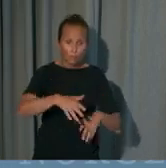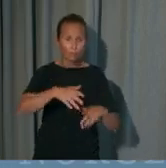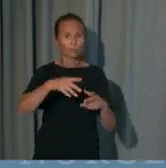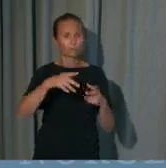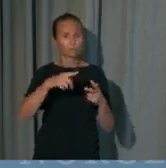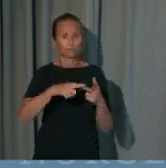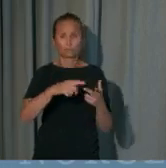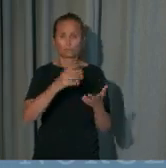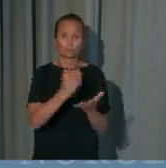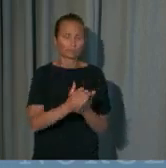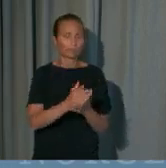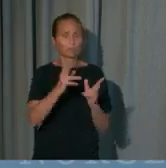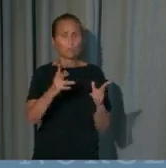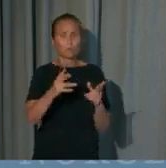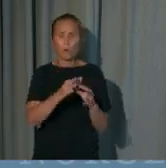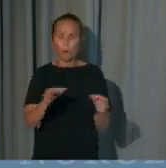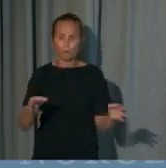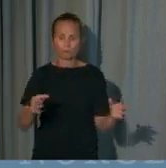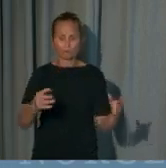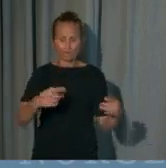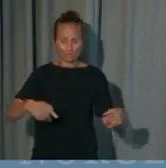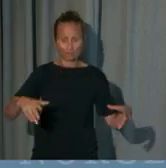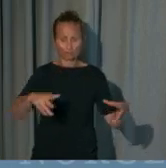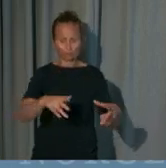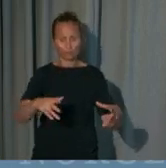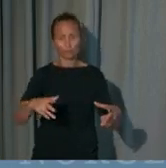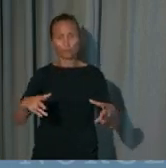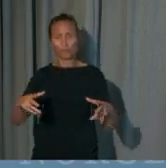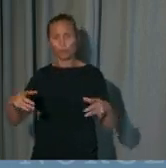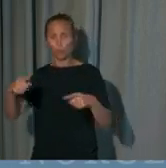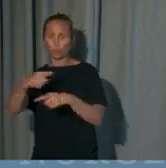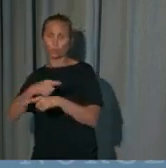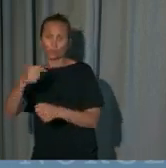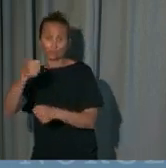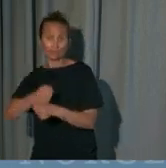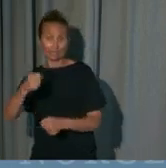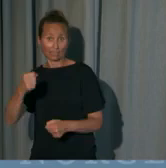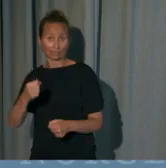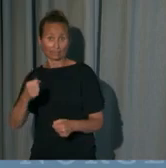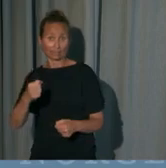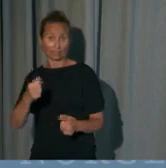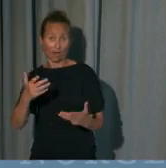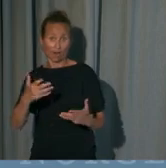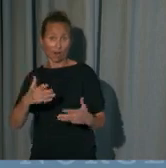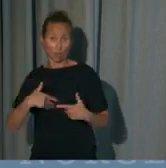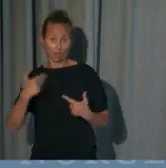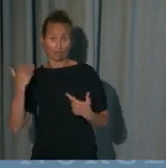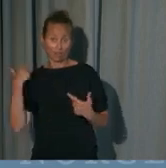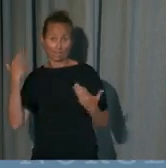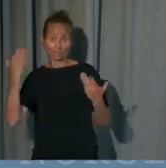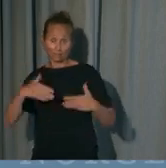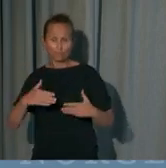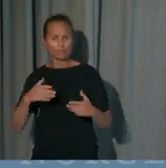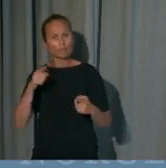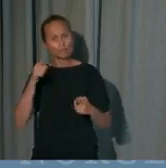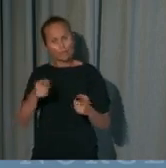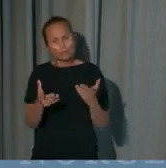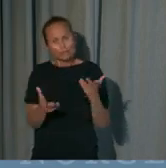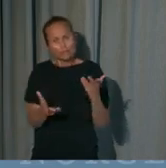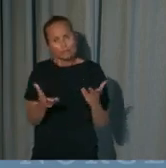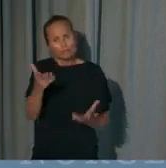til å bruke det offentlige rom, opp mot sikkerhet. Og i en slik situasjon etter hva vi opplevde i natt, så det en avveining som de